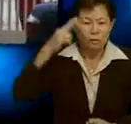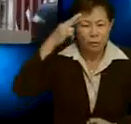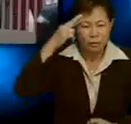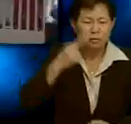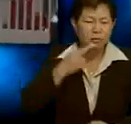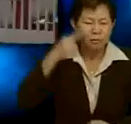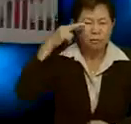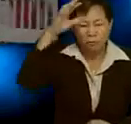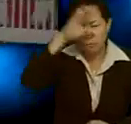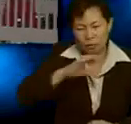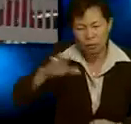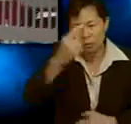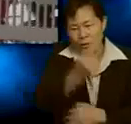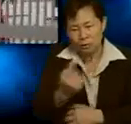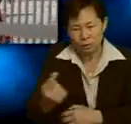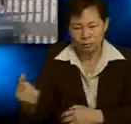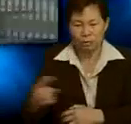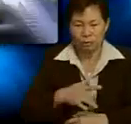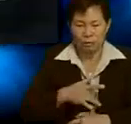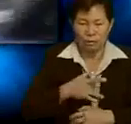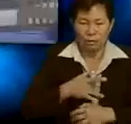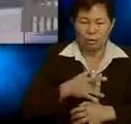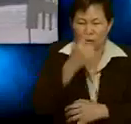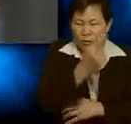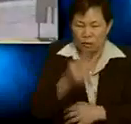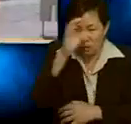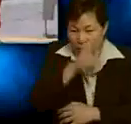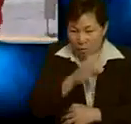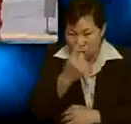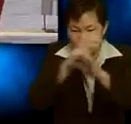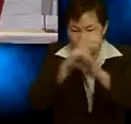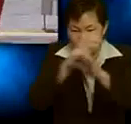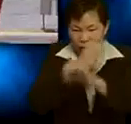dia mencari satu-satu yang rasa yang challenging. Pada diri